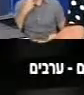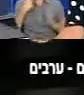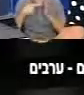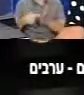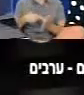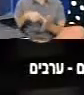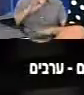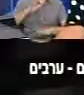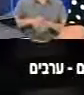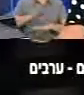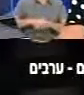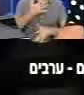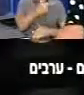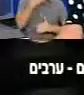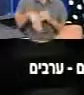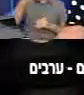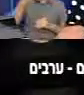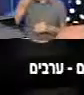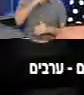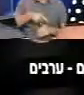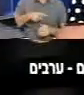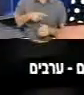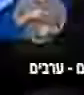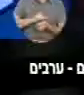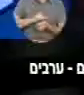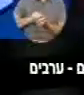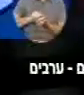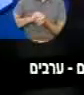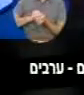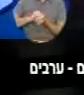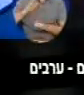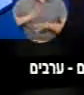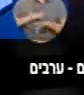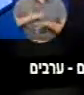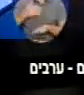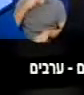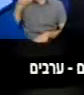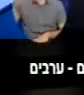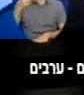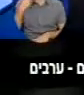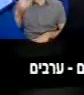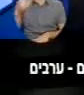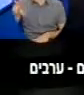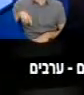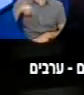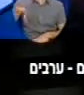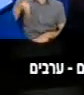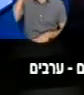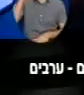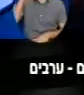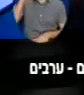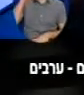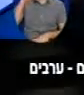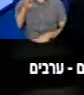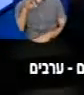התמחות. מיד שמסיימים את הלימודים צריך לעבור התמחות. כשאנו רוקחים יהודים, כמה זמן לקח לכם את ההתמחות?